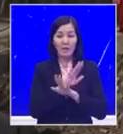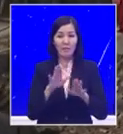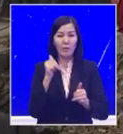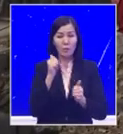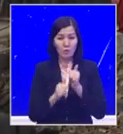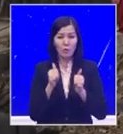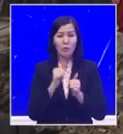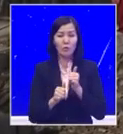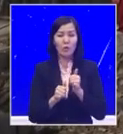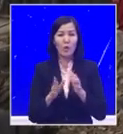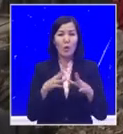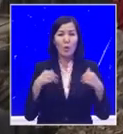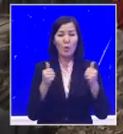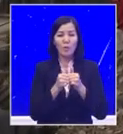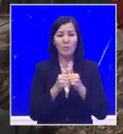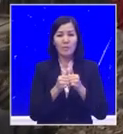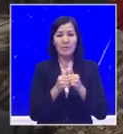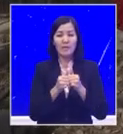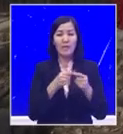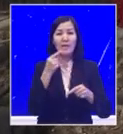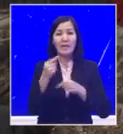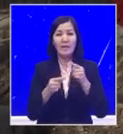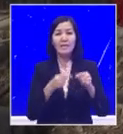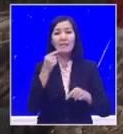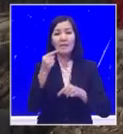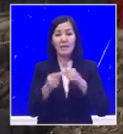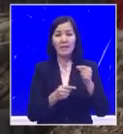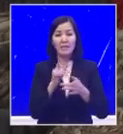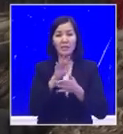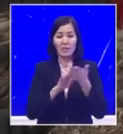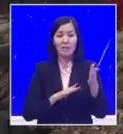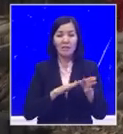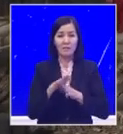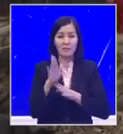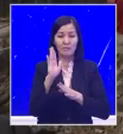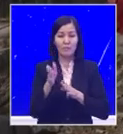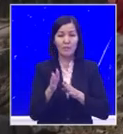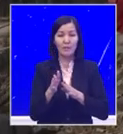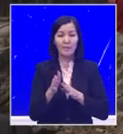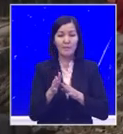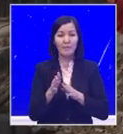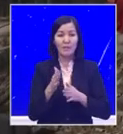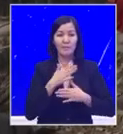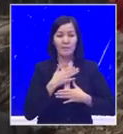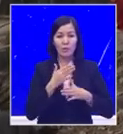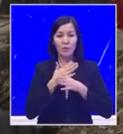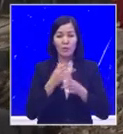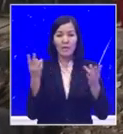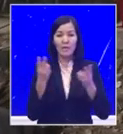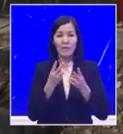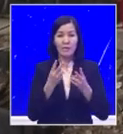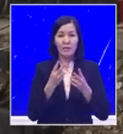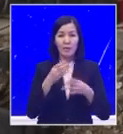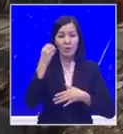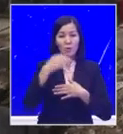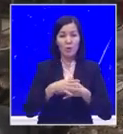Күнде-күнде бұл отбасылық челленджді қабылдап, әрі қарай жүзеге асырамыз деген азаматтар да көп. Және де бізге көмек керек деп, біздің